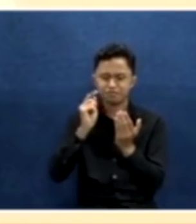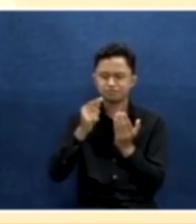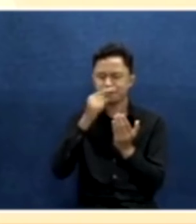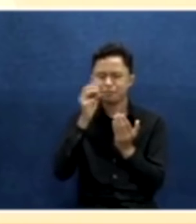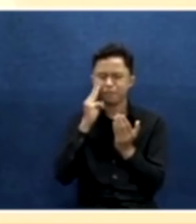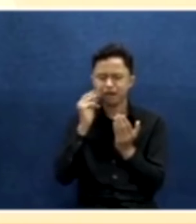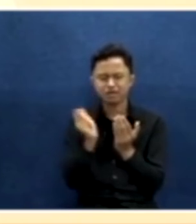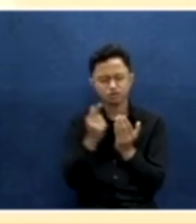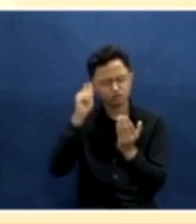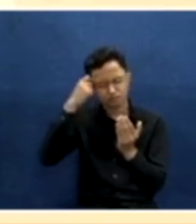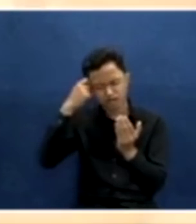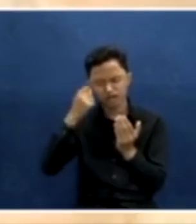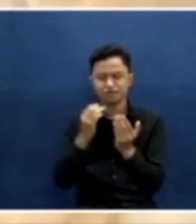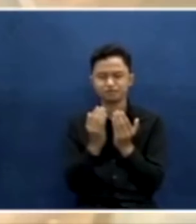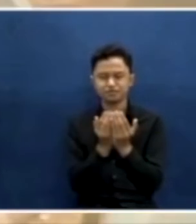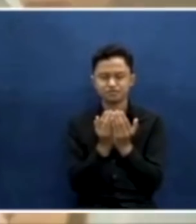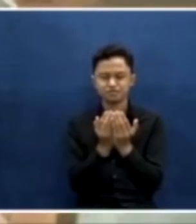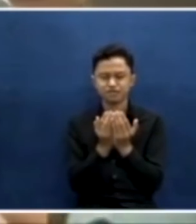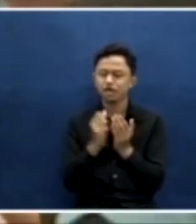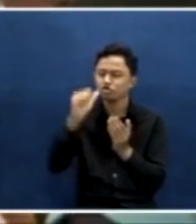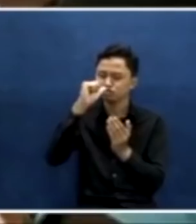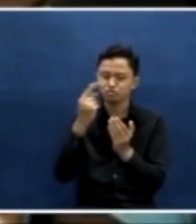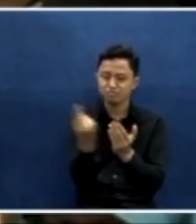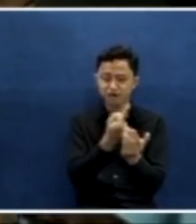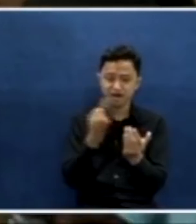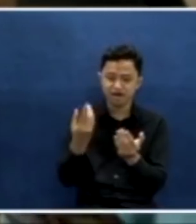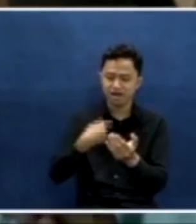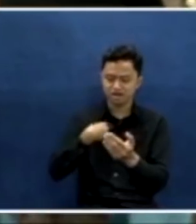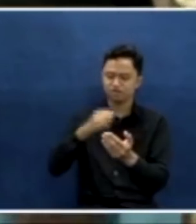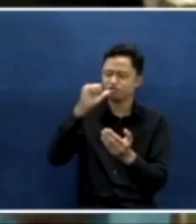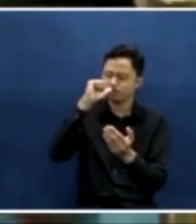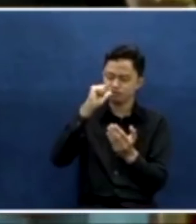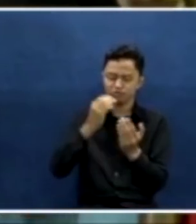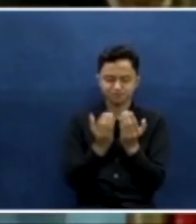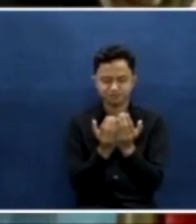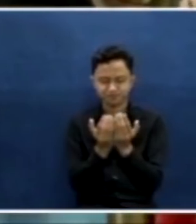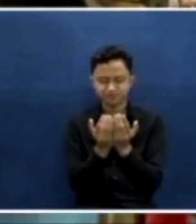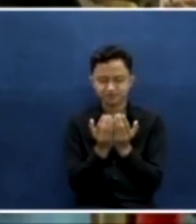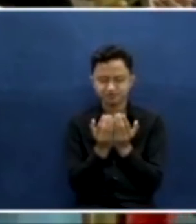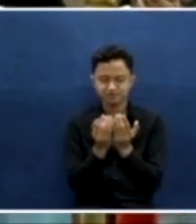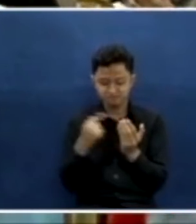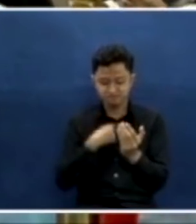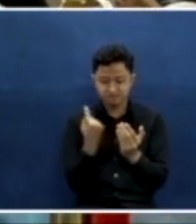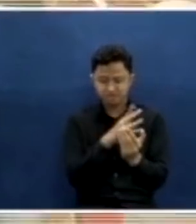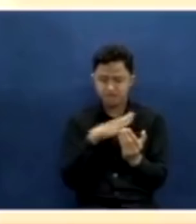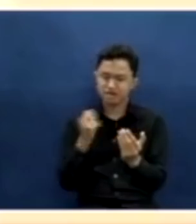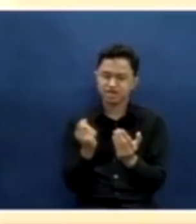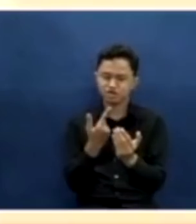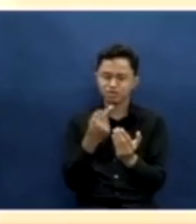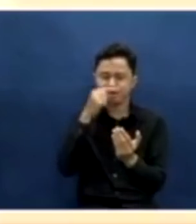telah mereka lakukan untuk Gani air susu mereka yang telah kami minum selama kami hidup ini